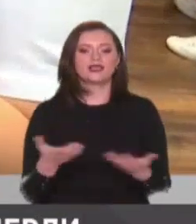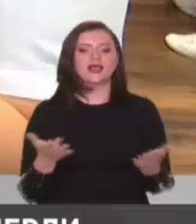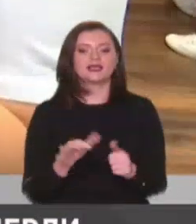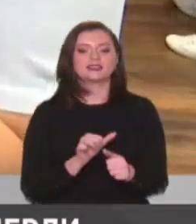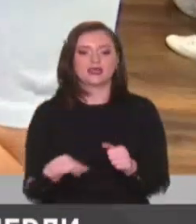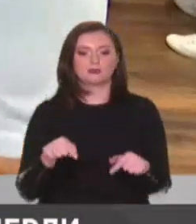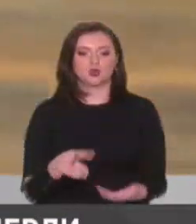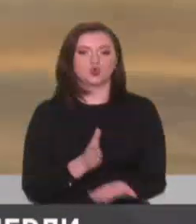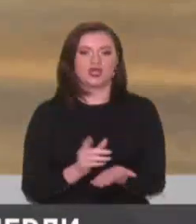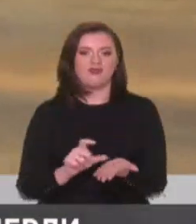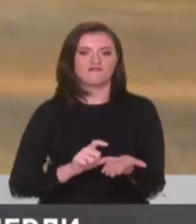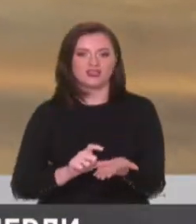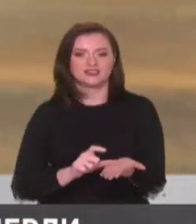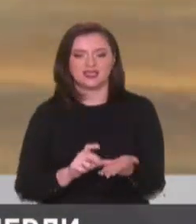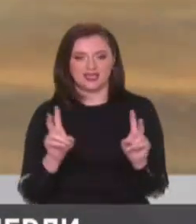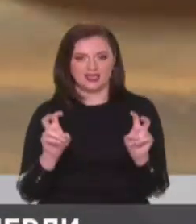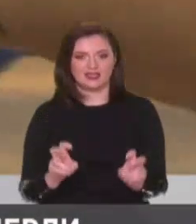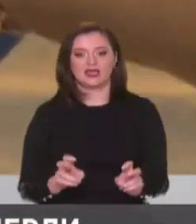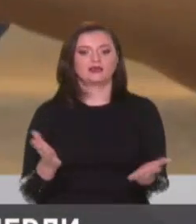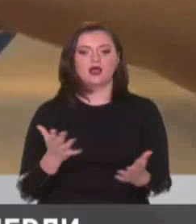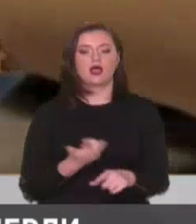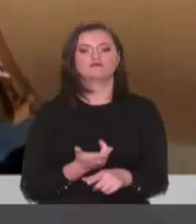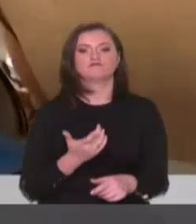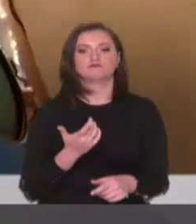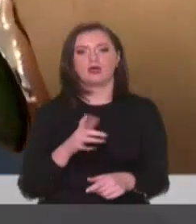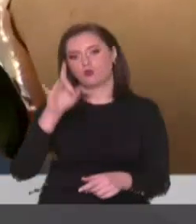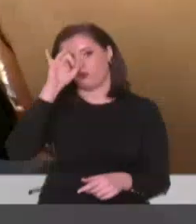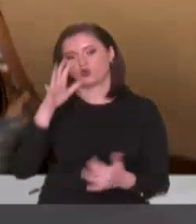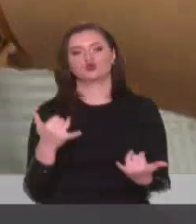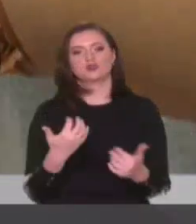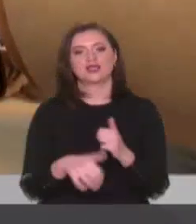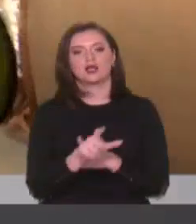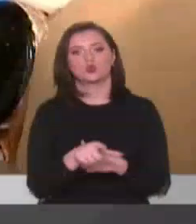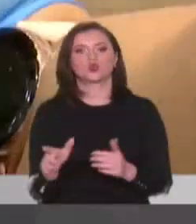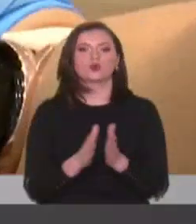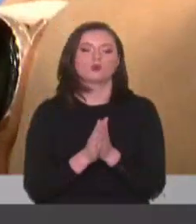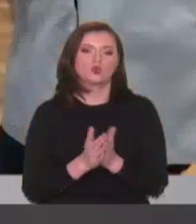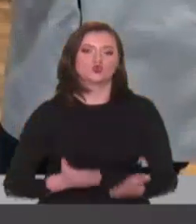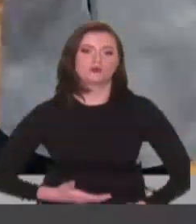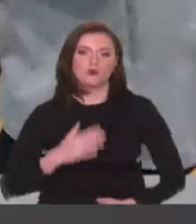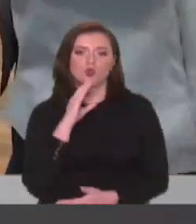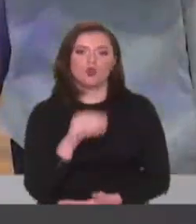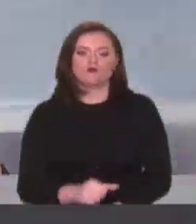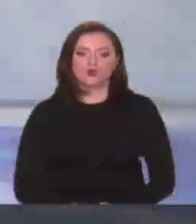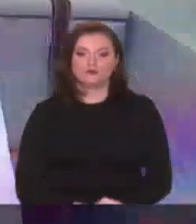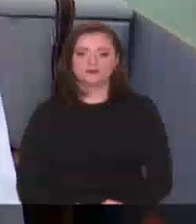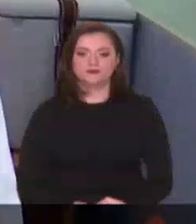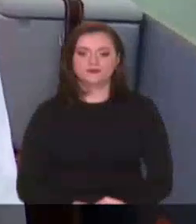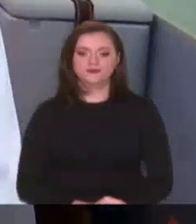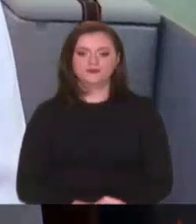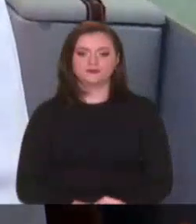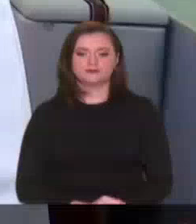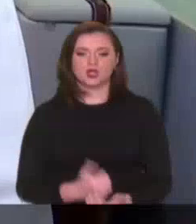тут є вакцини і яка вакцина є найпопулярнішою сьогодні серед людей. Прошу пряму мову. Людей